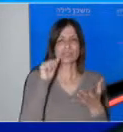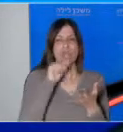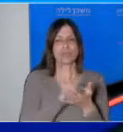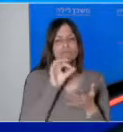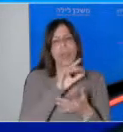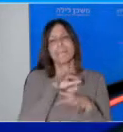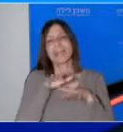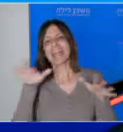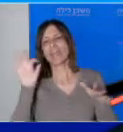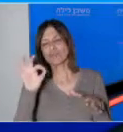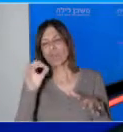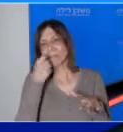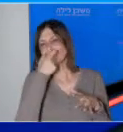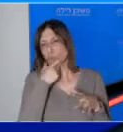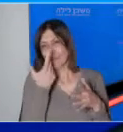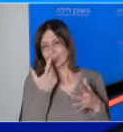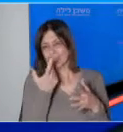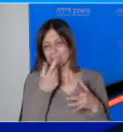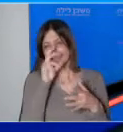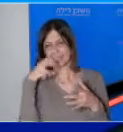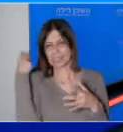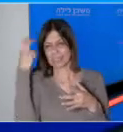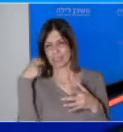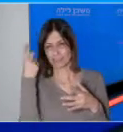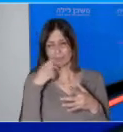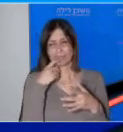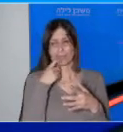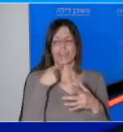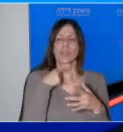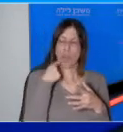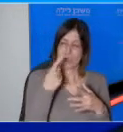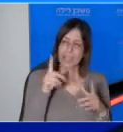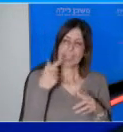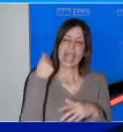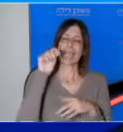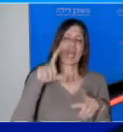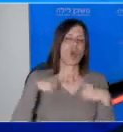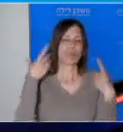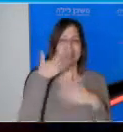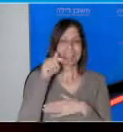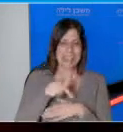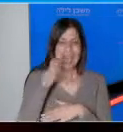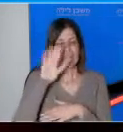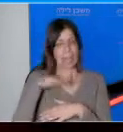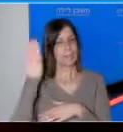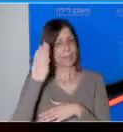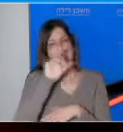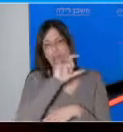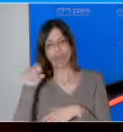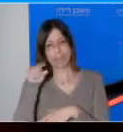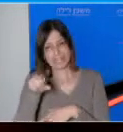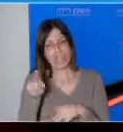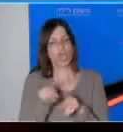המיליארדים למנסור הבא. אמרתי, אז אני אומר אותם, יקר לחיות במדינת ישראל, וגם נתניהו אשם בזה,